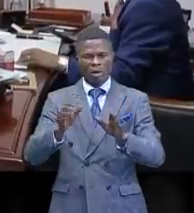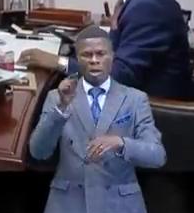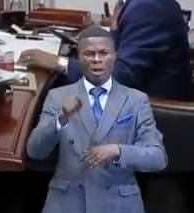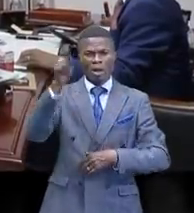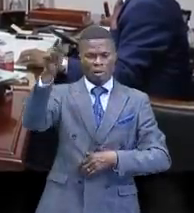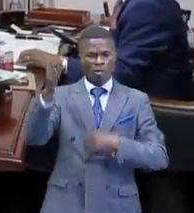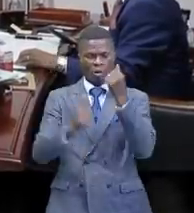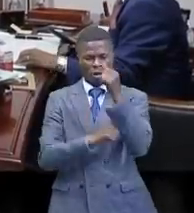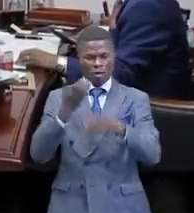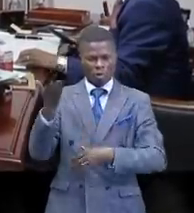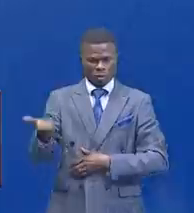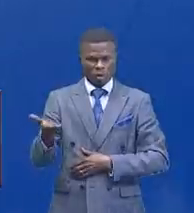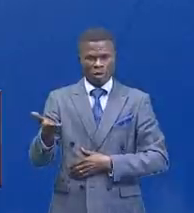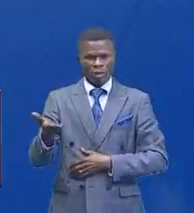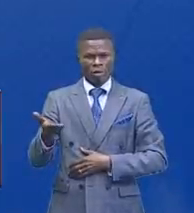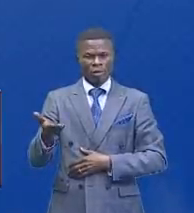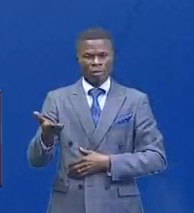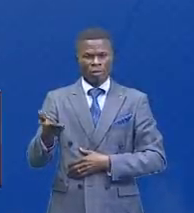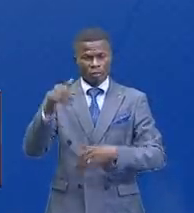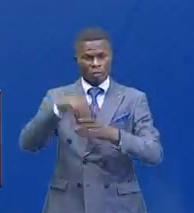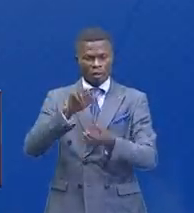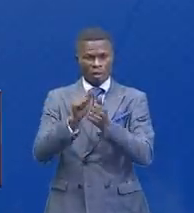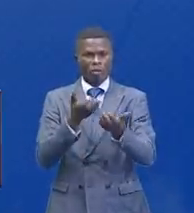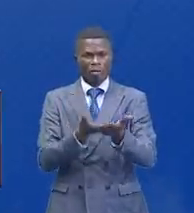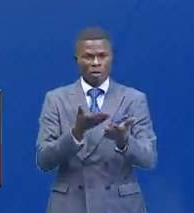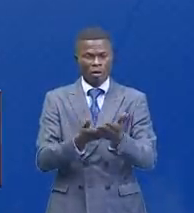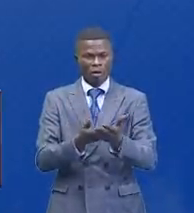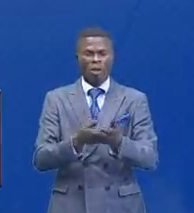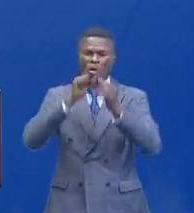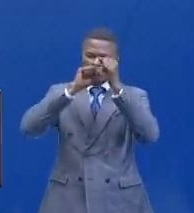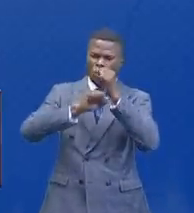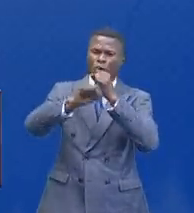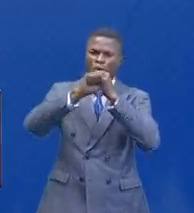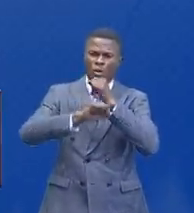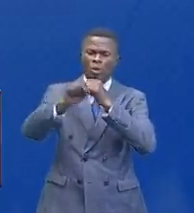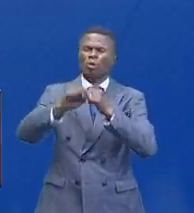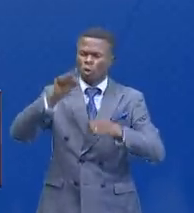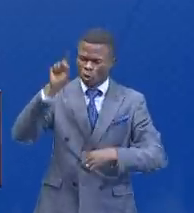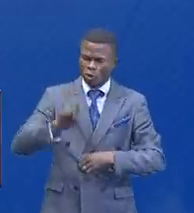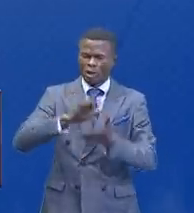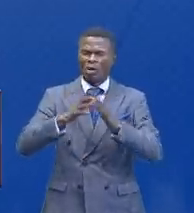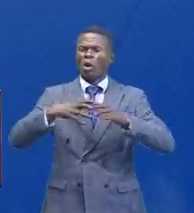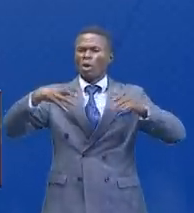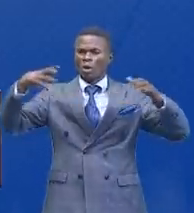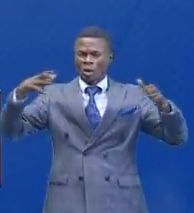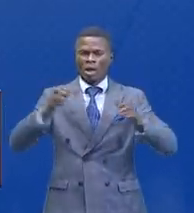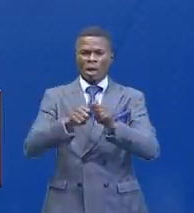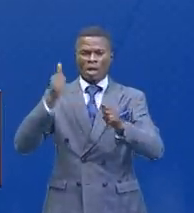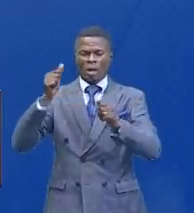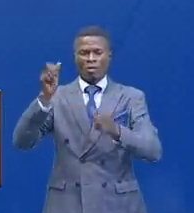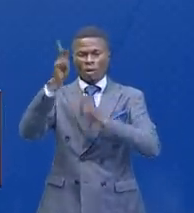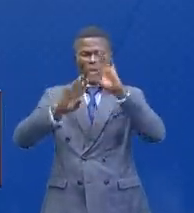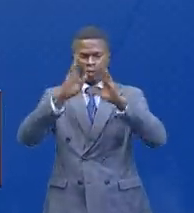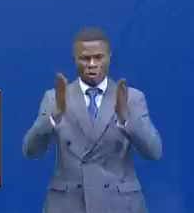million d'habitants. Dans ces cadres, la sensibilisation s'intensifie pour inviter la